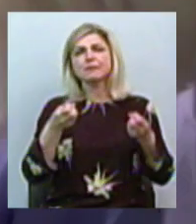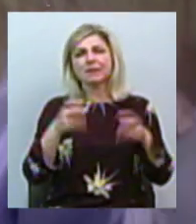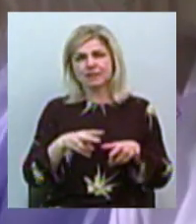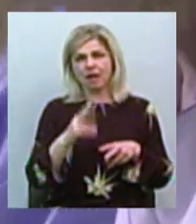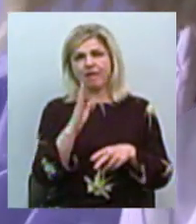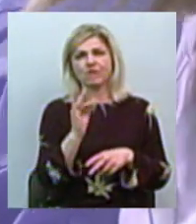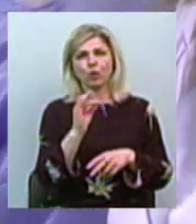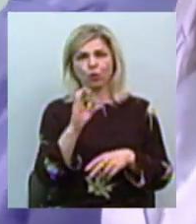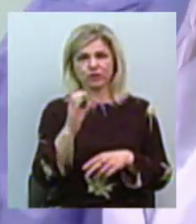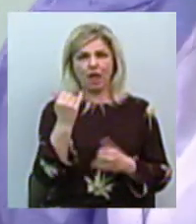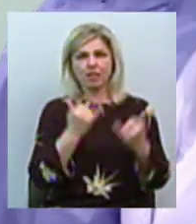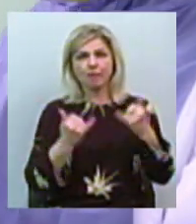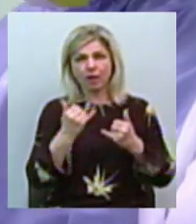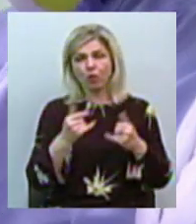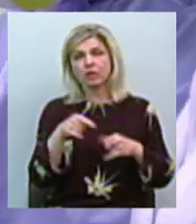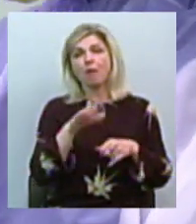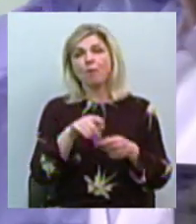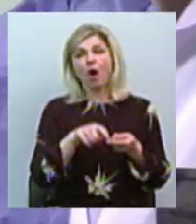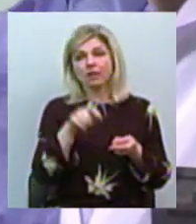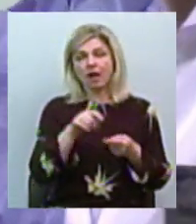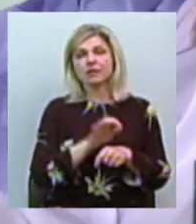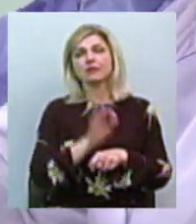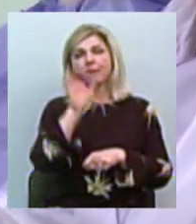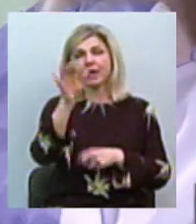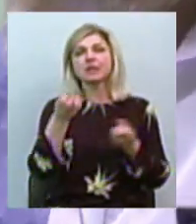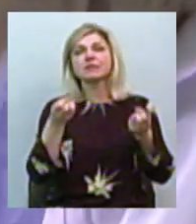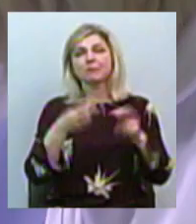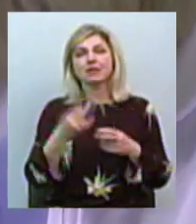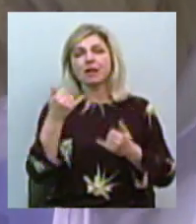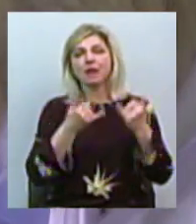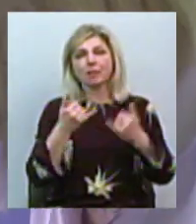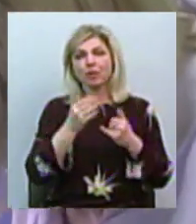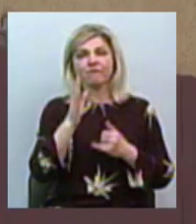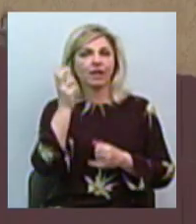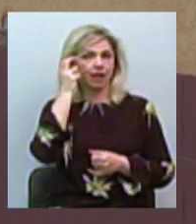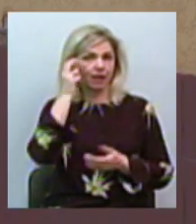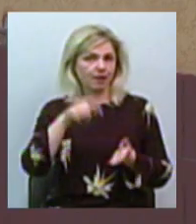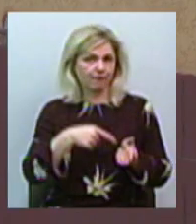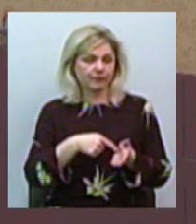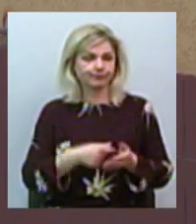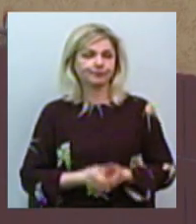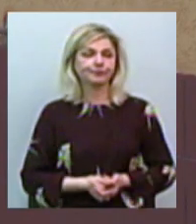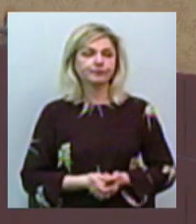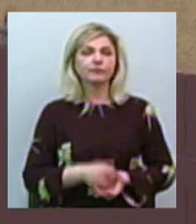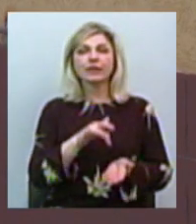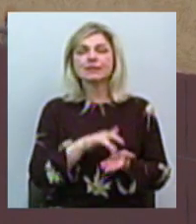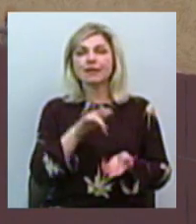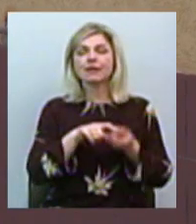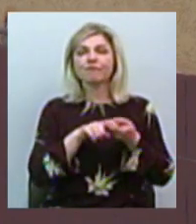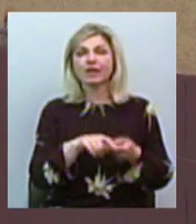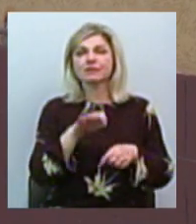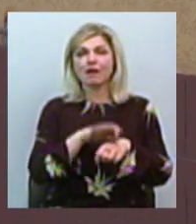лабораторії. Направлятимуться ці аналізи в спеціальну лабораторію охорони здоров'я України в Київ. В центрі інфекційних захворювань